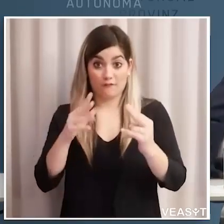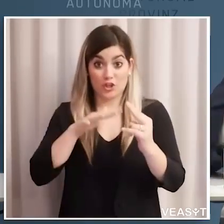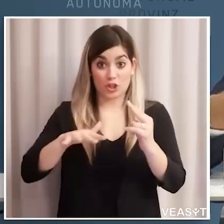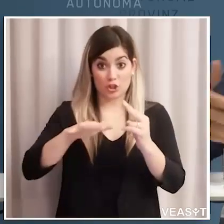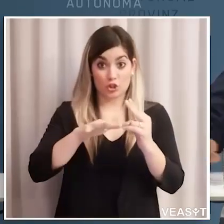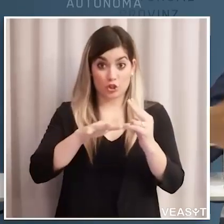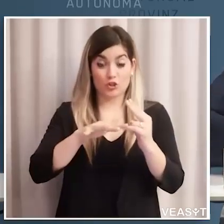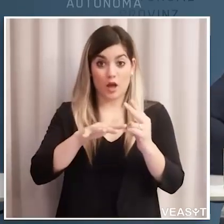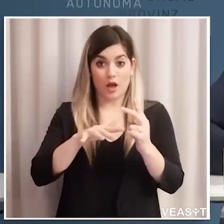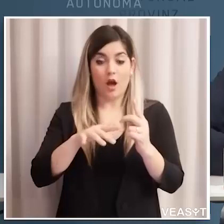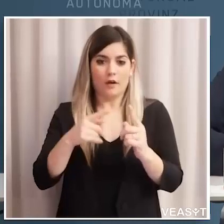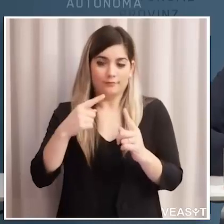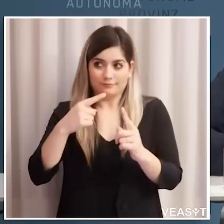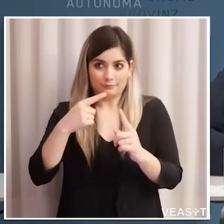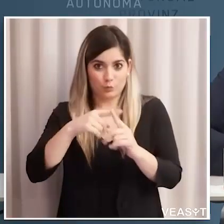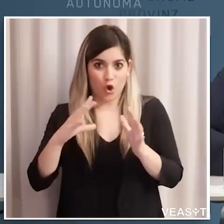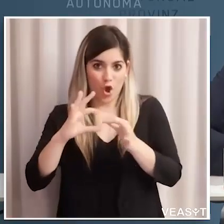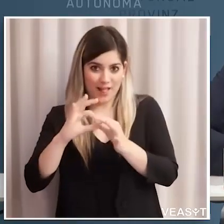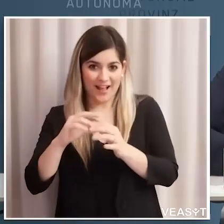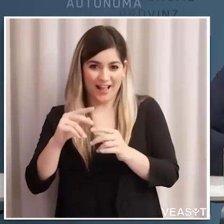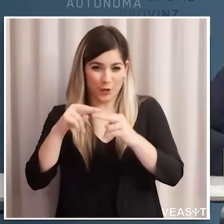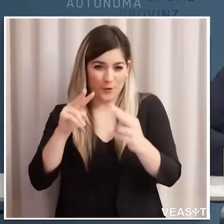cioè con l'entrata in vigore della nuova legge,